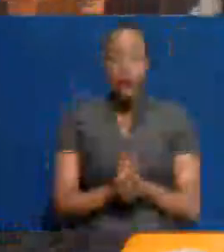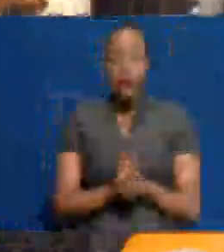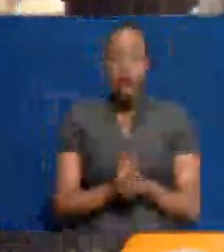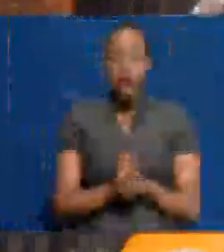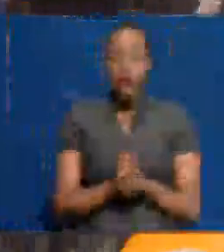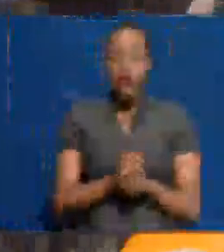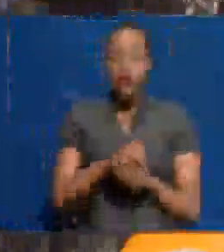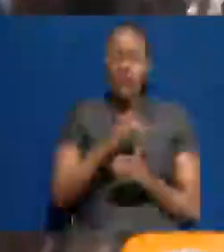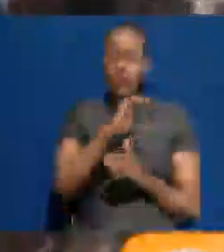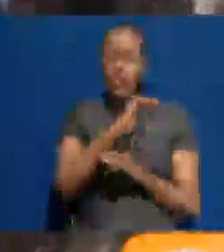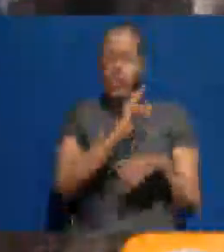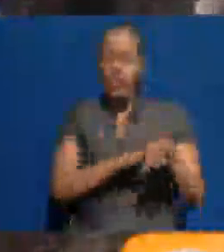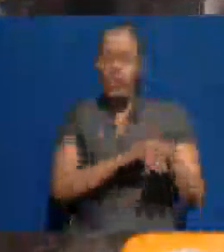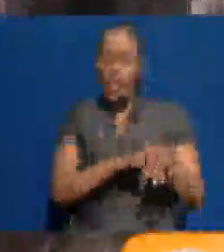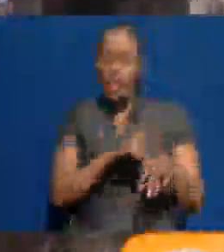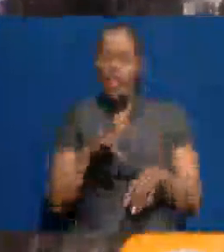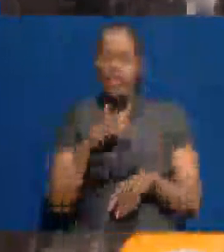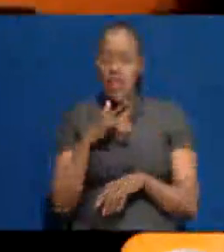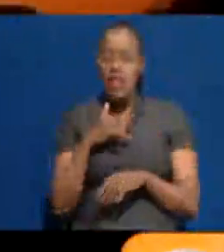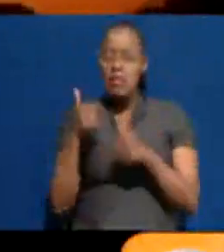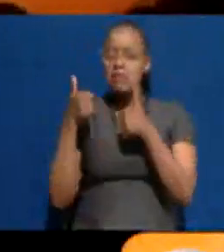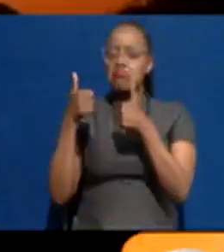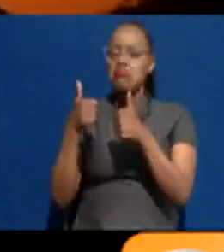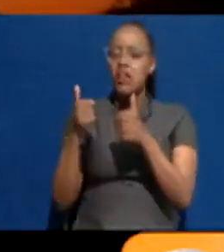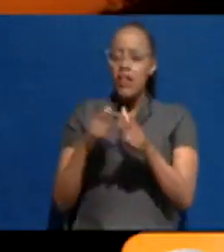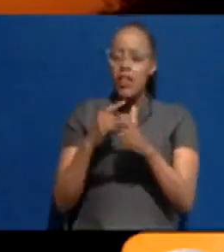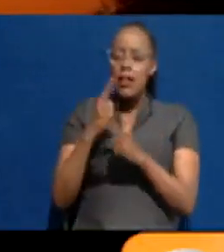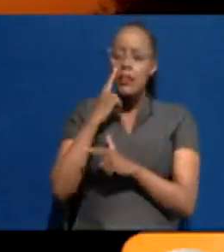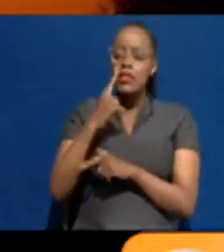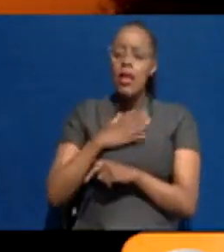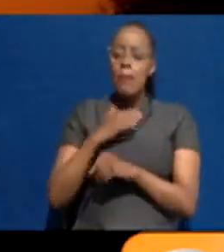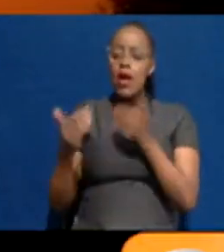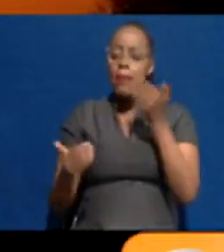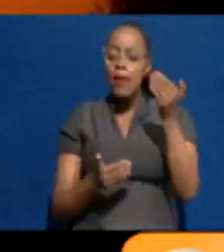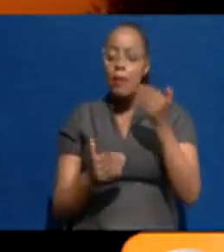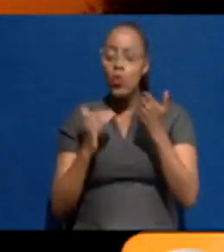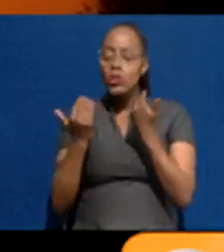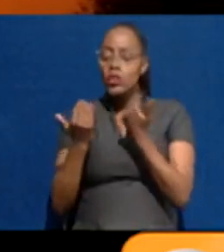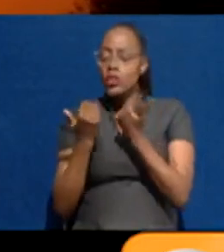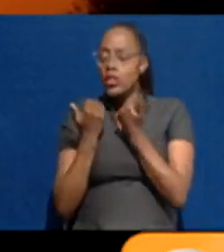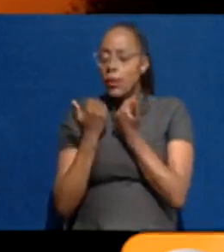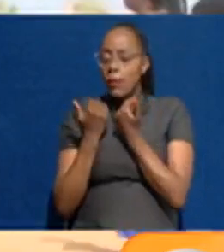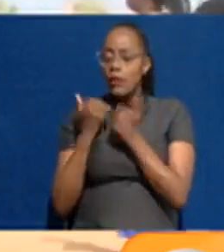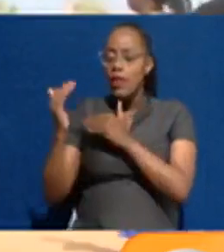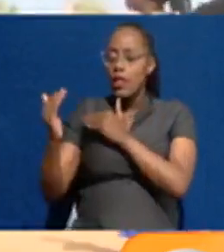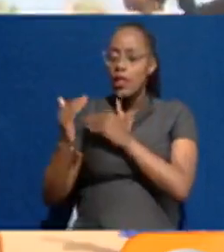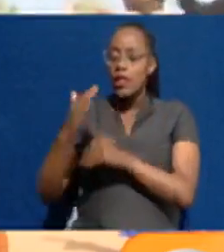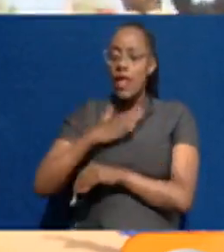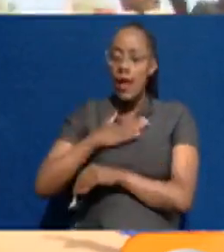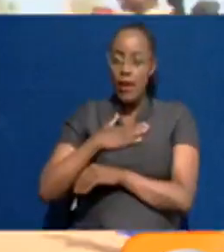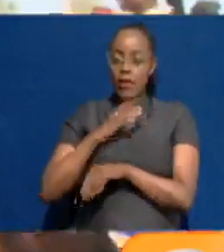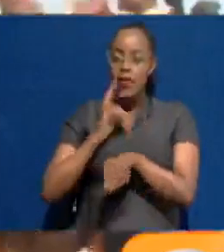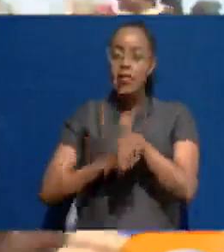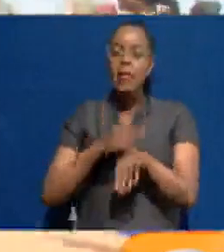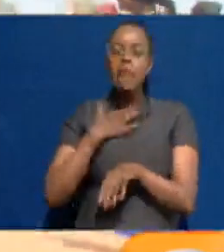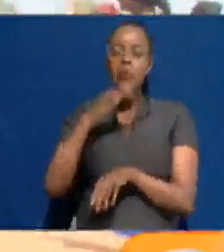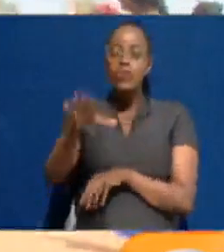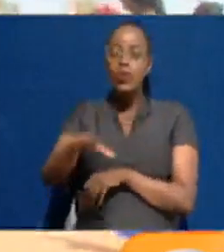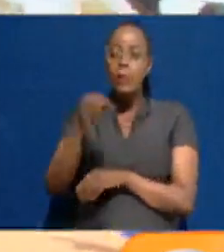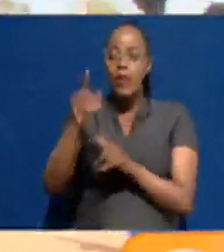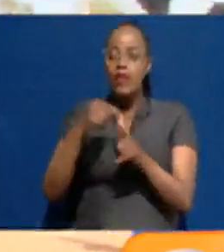Hiyo ni wakati nimejihisi kuwa niko sawa, nikaona msichana wangu amelala karibu na mimi. Nikitaka kumchukua